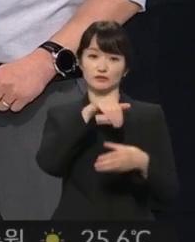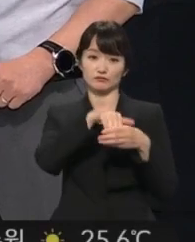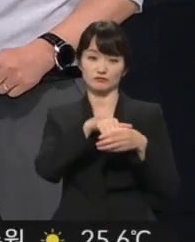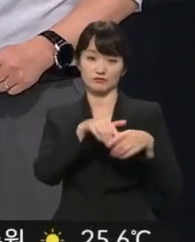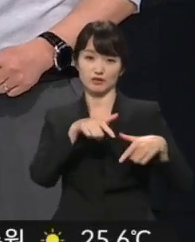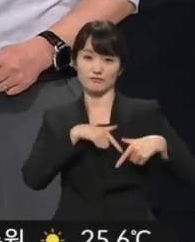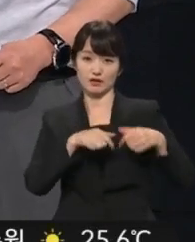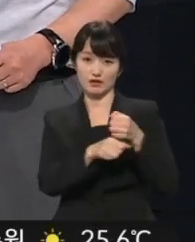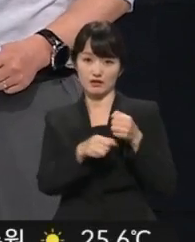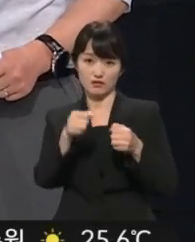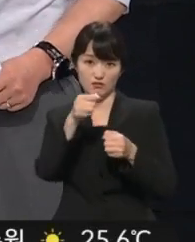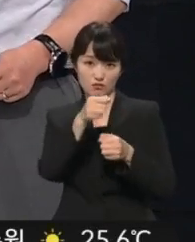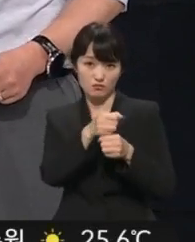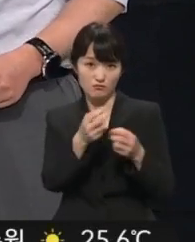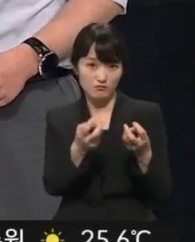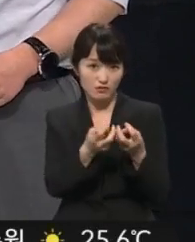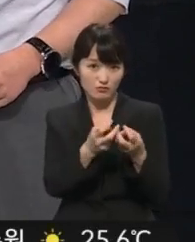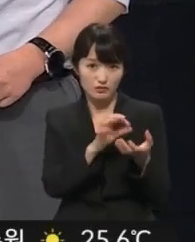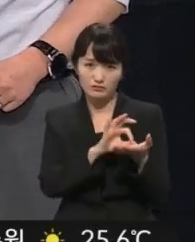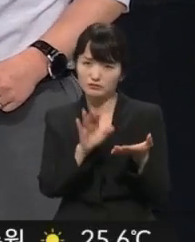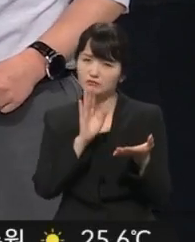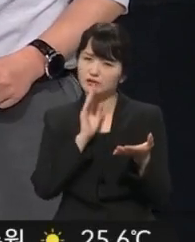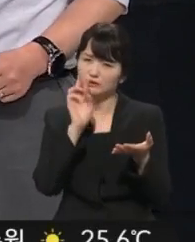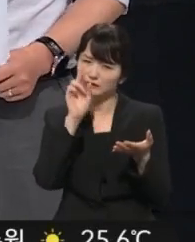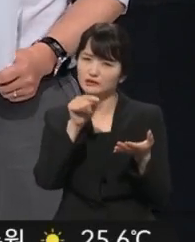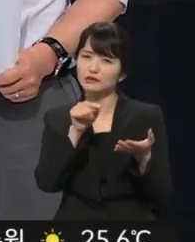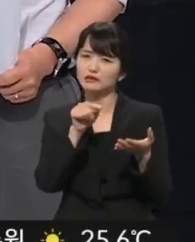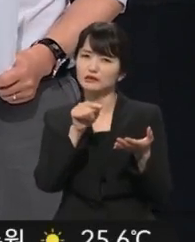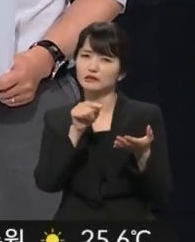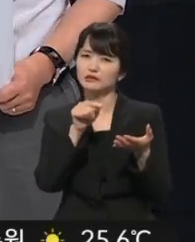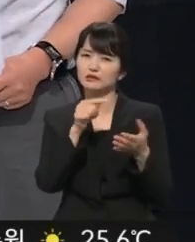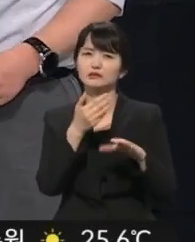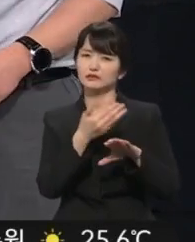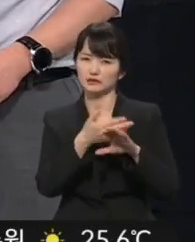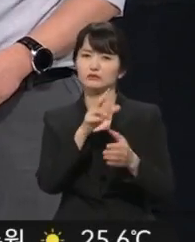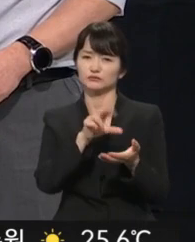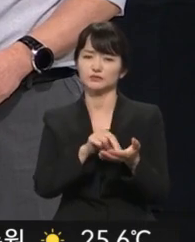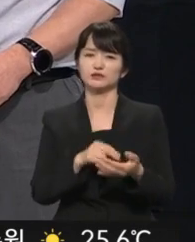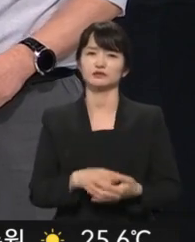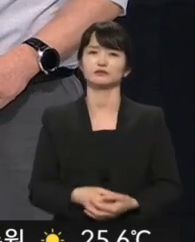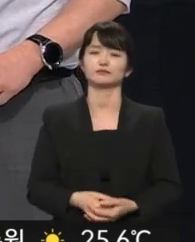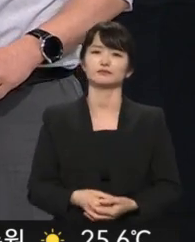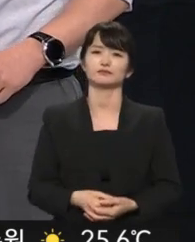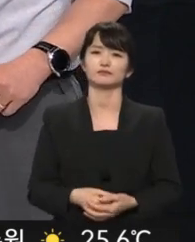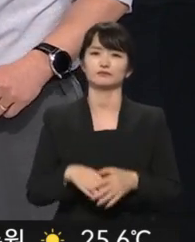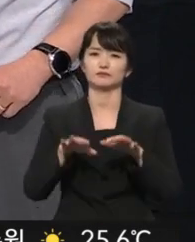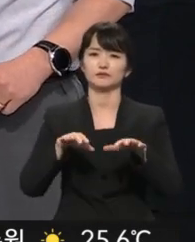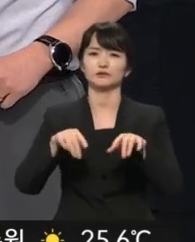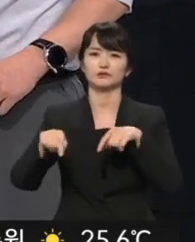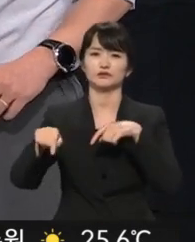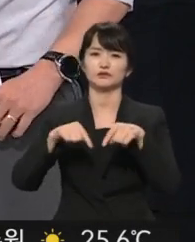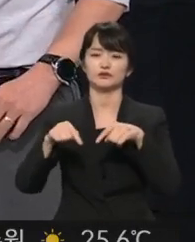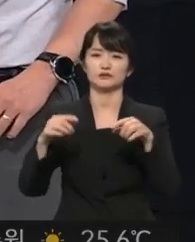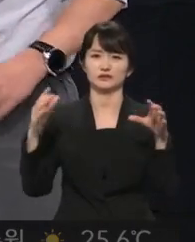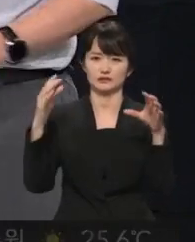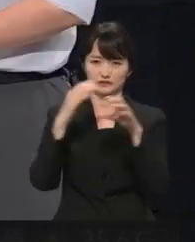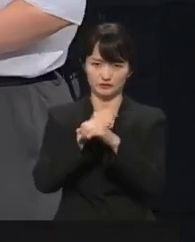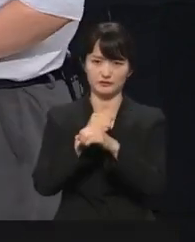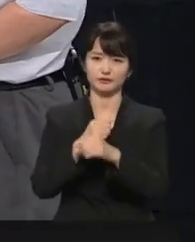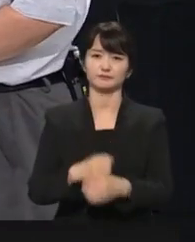총선을 명예회복의 통로로 사용하는 게 맞느냐는 또 다른 문제겠죠. 오늘의 정치 인사이드 이렇게